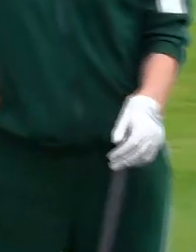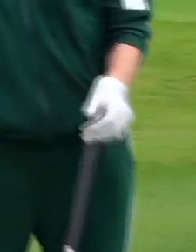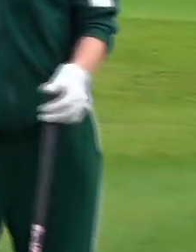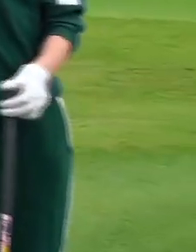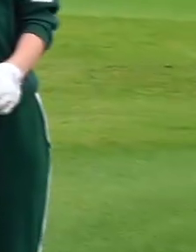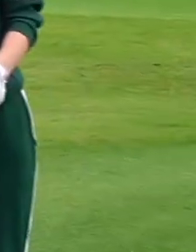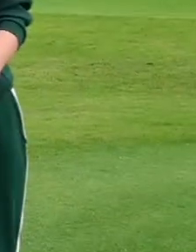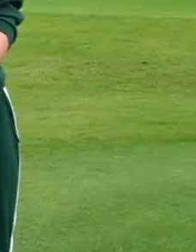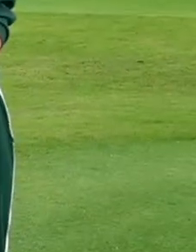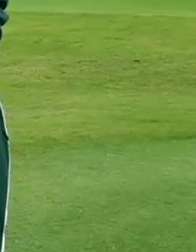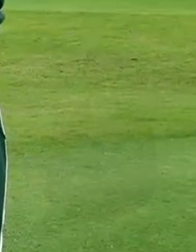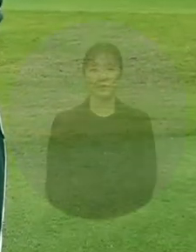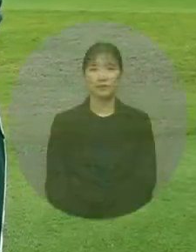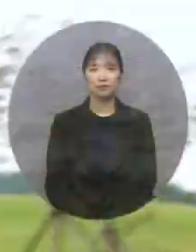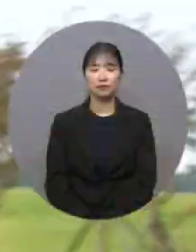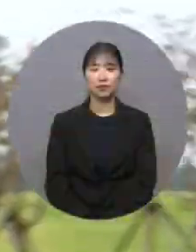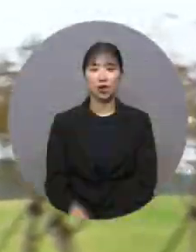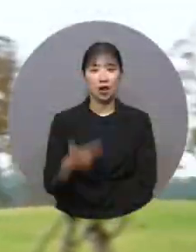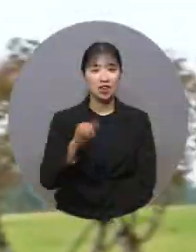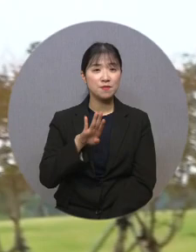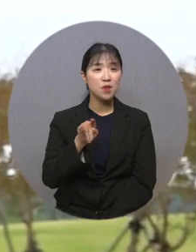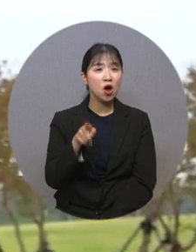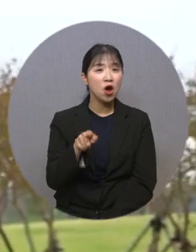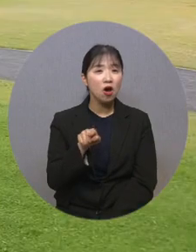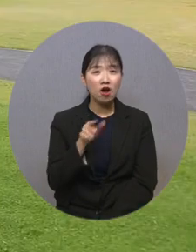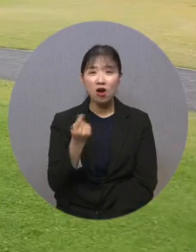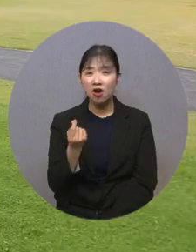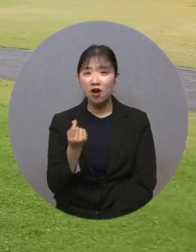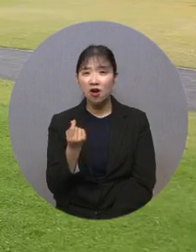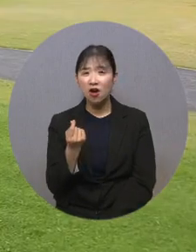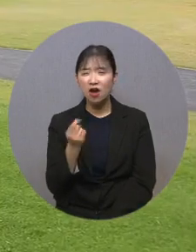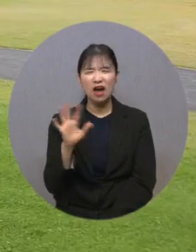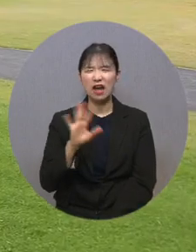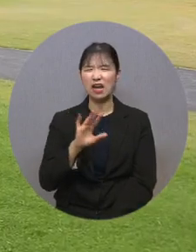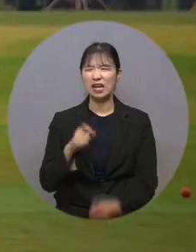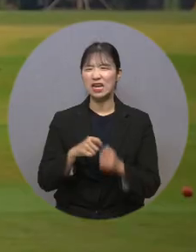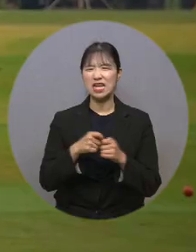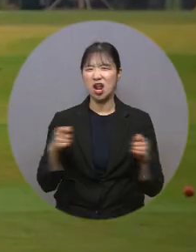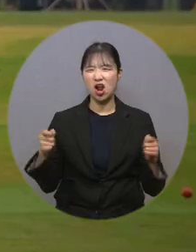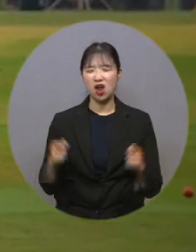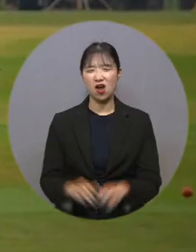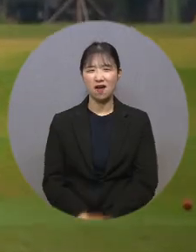어? 어? 니뻐야, 니뻐. 아니야, 길어. 왼쪽이다.